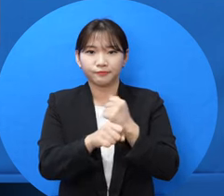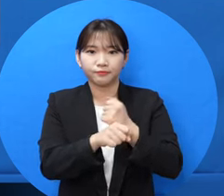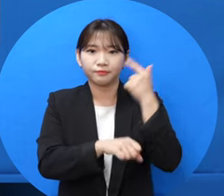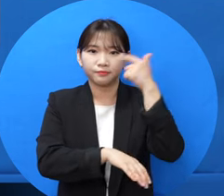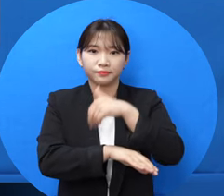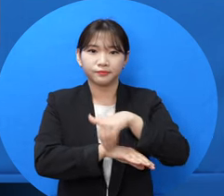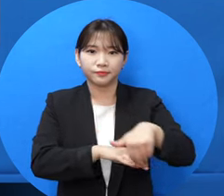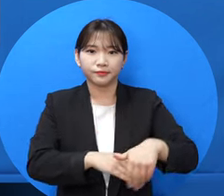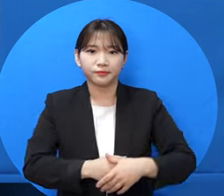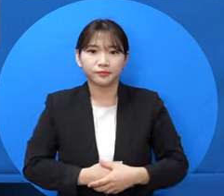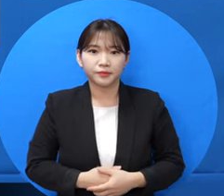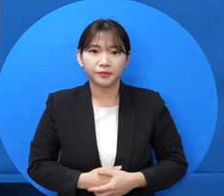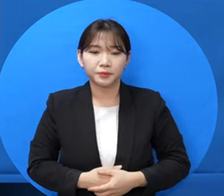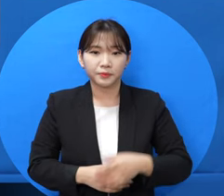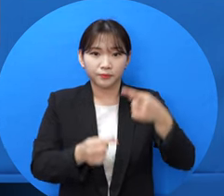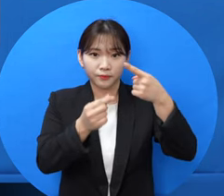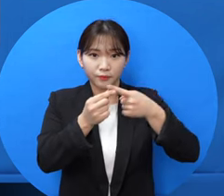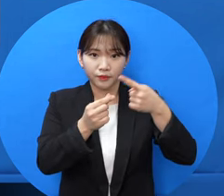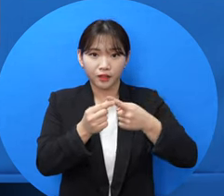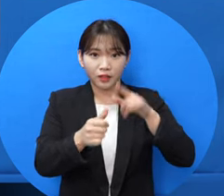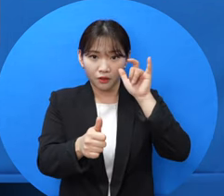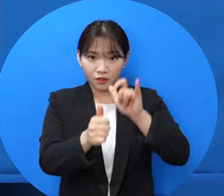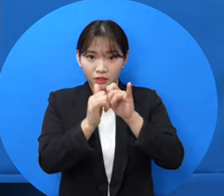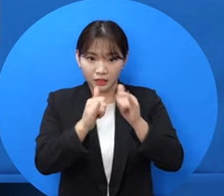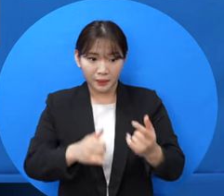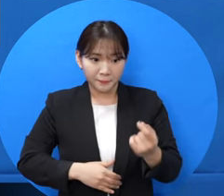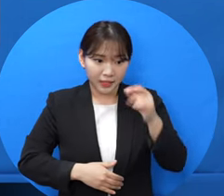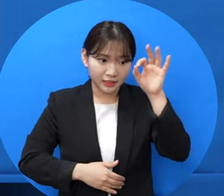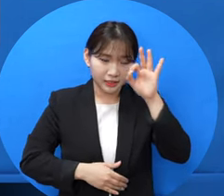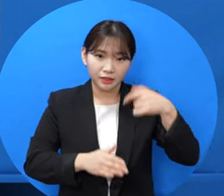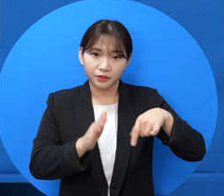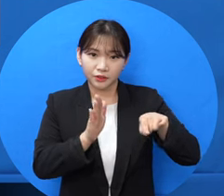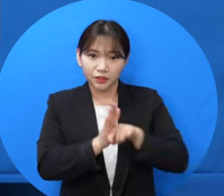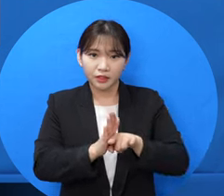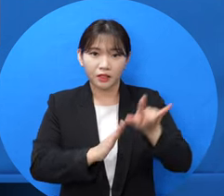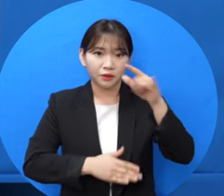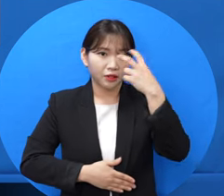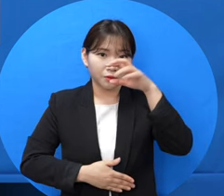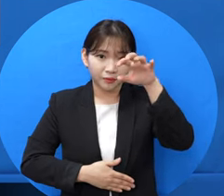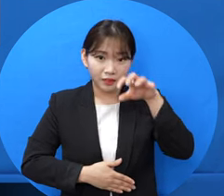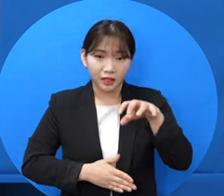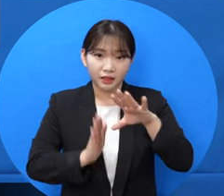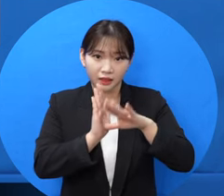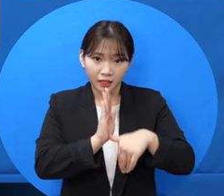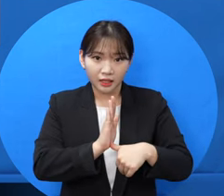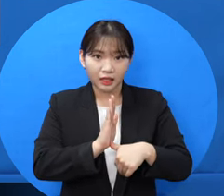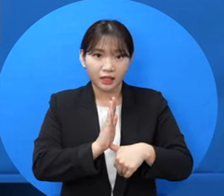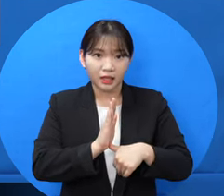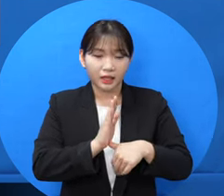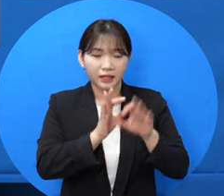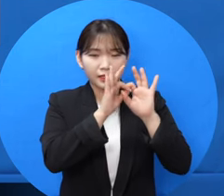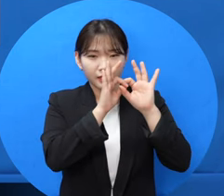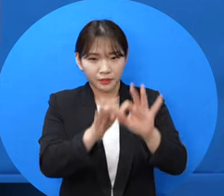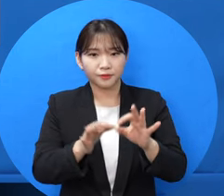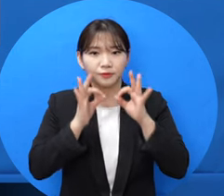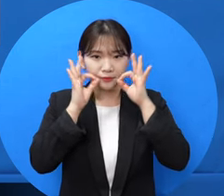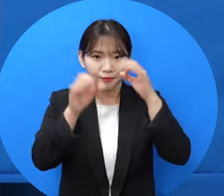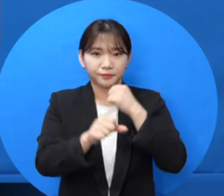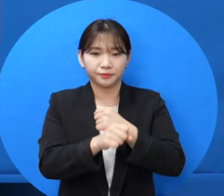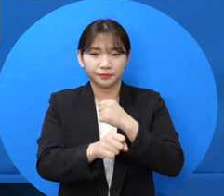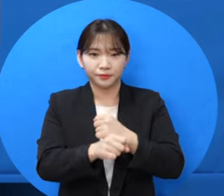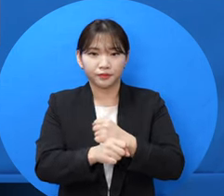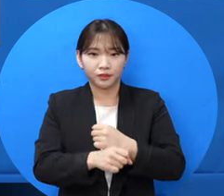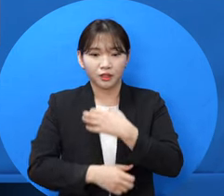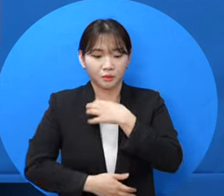이어가겠습니다 첫째 확진 자 조기발견을 위한 현재 검사의 시속 역으로 힘쓰겠습니다